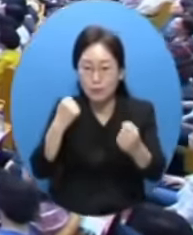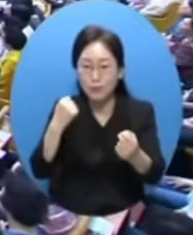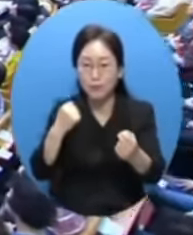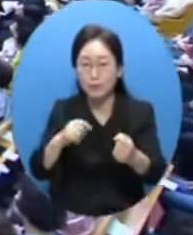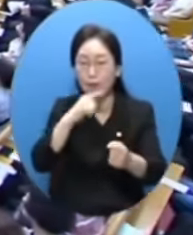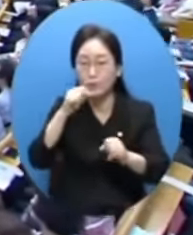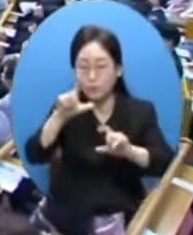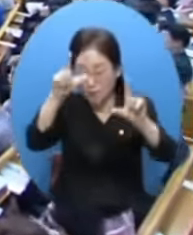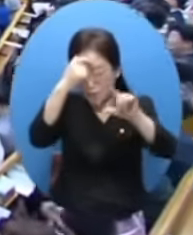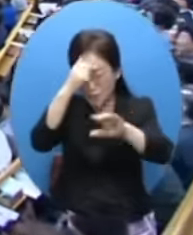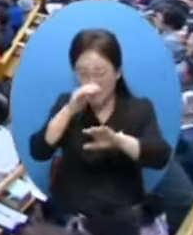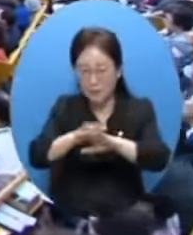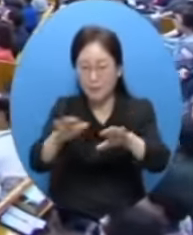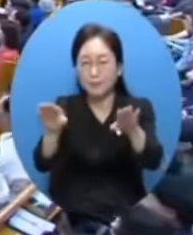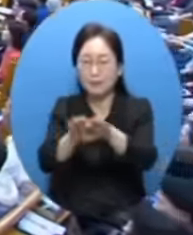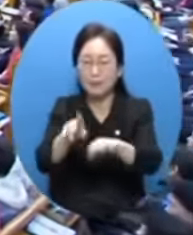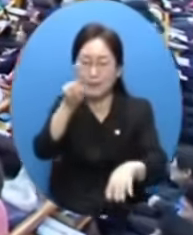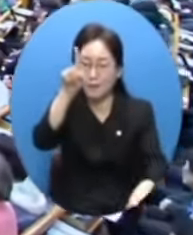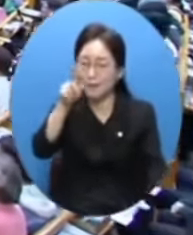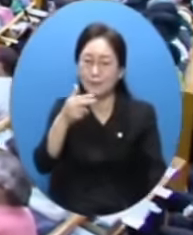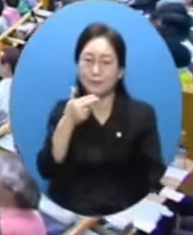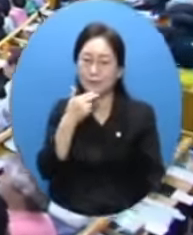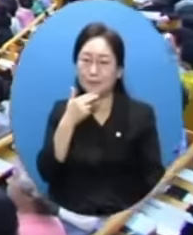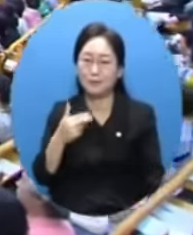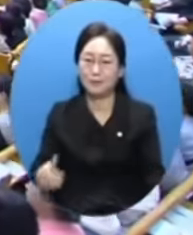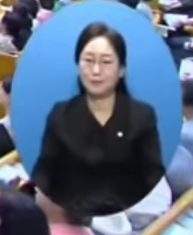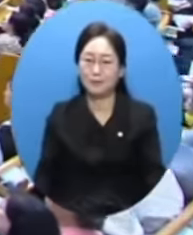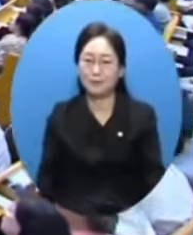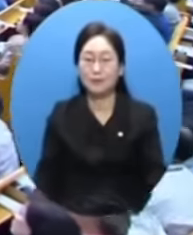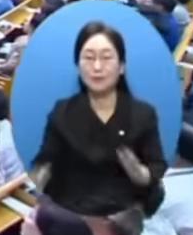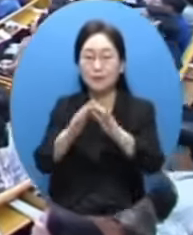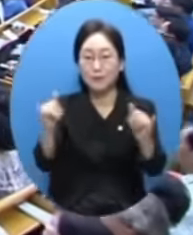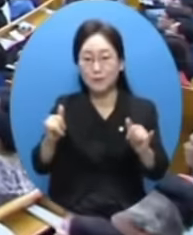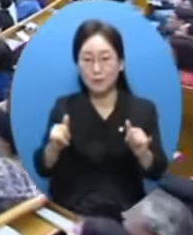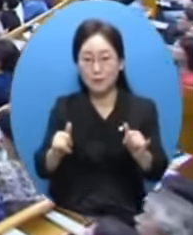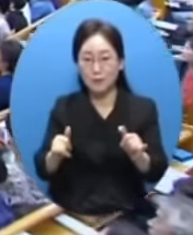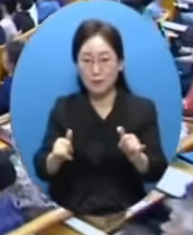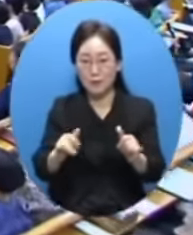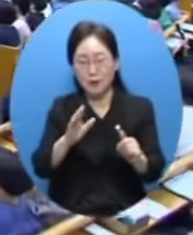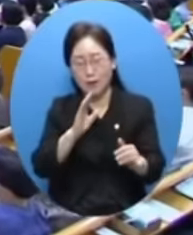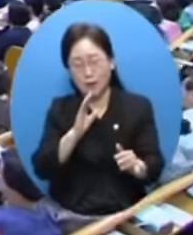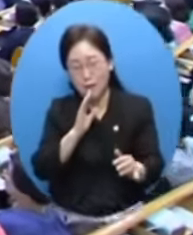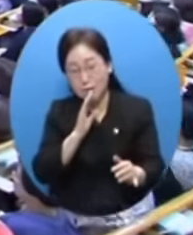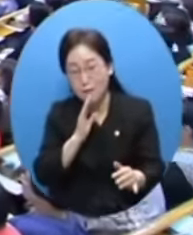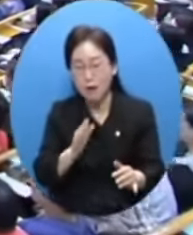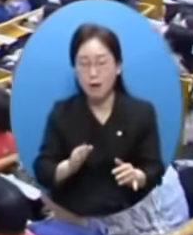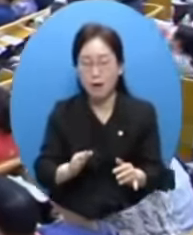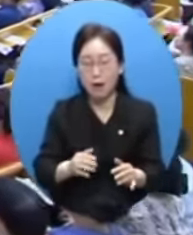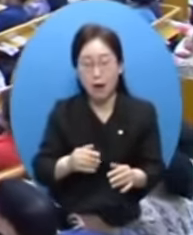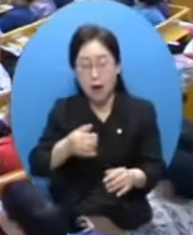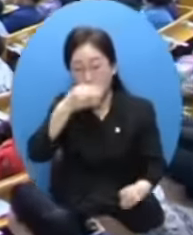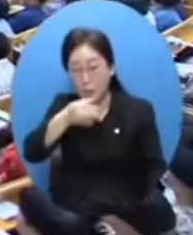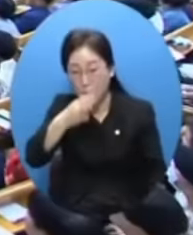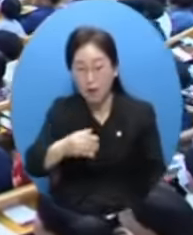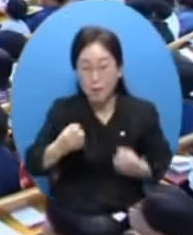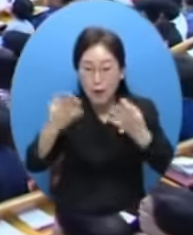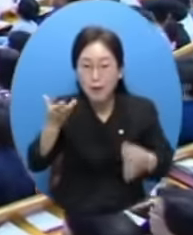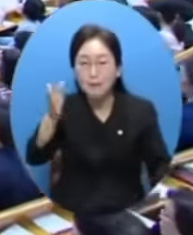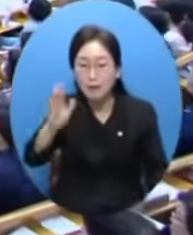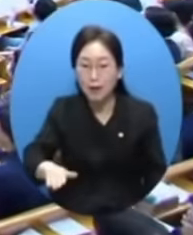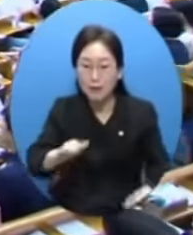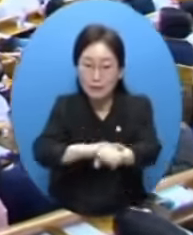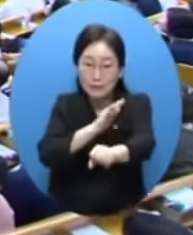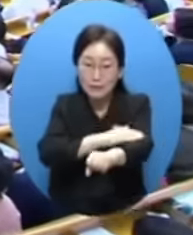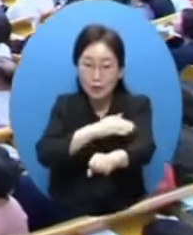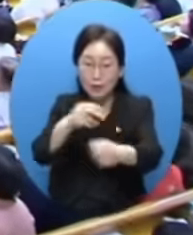주일 예배를 거르는 일이 한 번도 없었습니다. 사람들이 죽을 시간도 없다고 말하는 인터 시절에도 주일날은 꼭